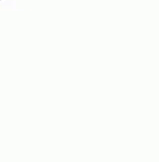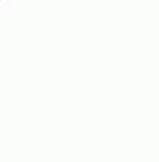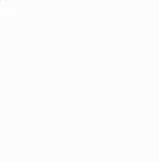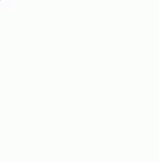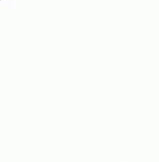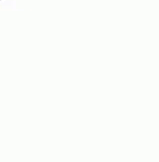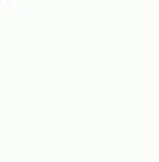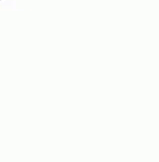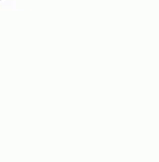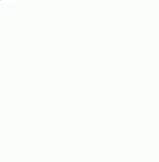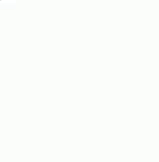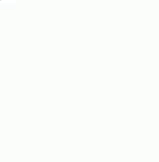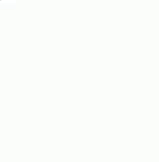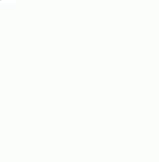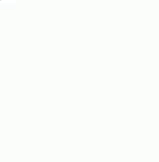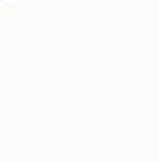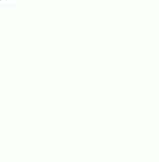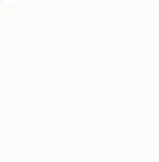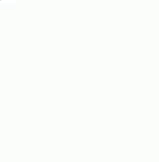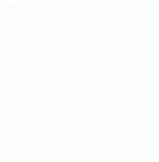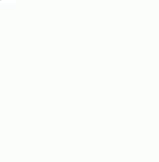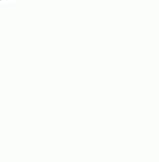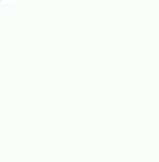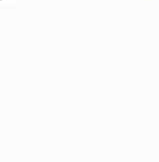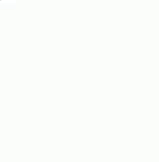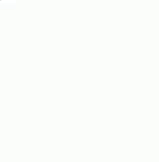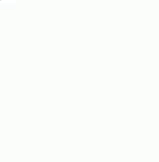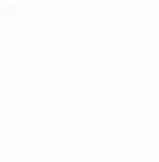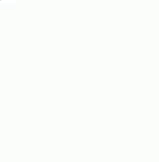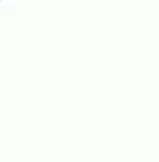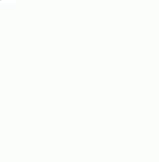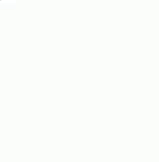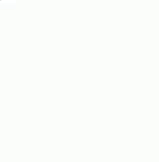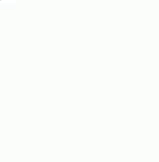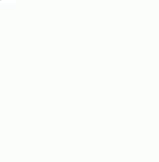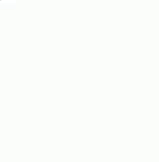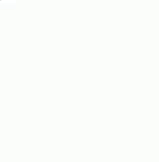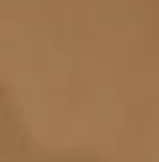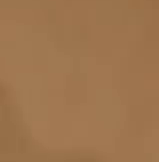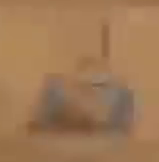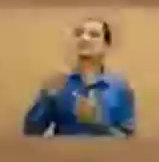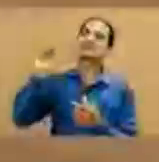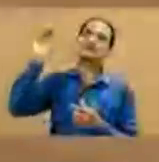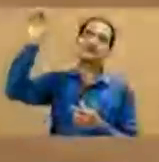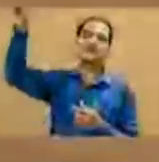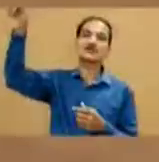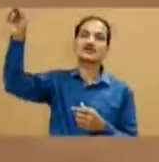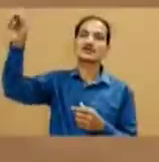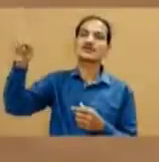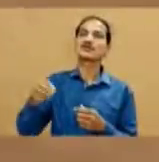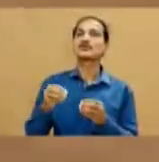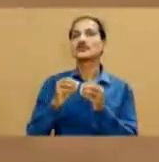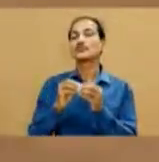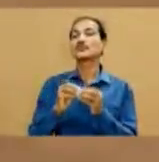1.3 ଲକ୍ଷ ମେଟ୍ରିକ୍ ଟନ୍ ଚାଉଳ ଝାଡ଼ଖଣ୍ଡ, ବିହାର ଅର୍ ତାମିଲନାଡ଼ୁକୁ ଯୋଗାଇ ଦେଇଛୁ, ଯେଉଁଥିରେ କି ସେମାନେ ତାଙ୍କ ଖାଦ୍ୟ ସୁରକ୍ଷା ପାଇଁ ବ୍ୟବହାର